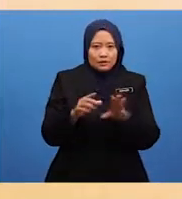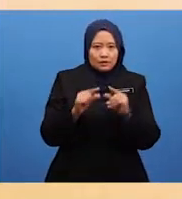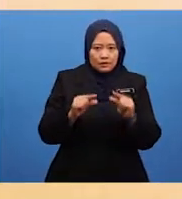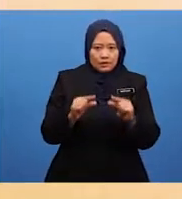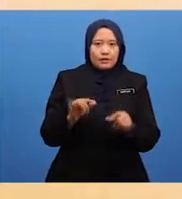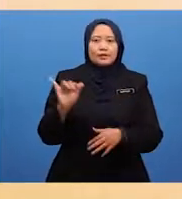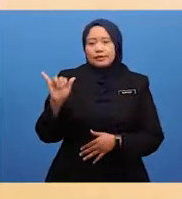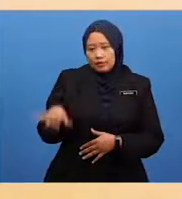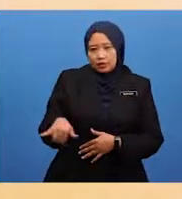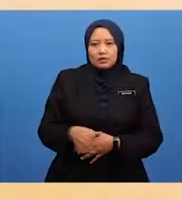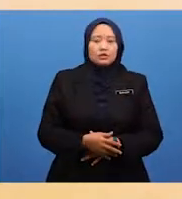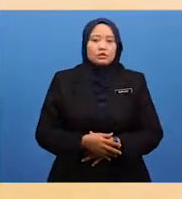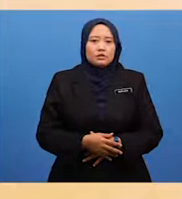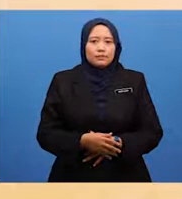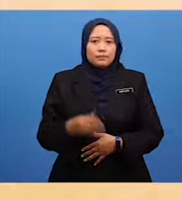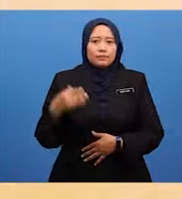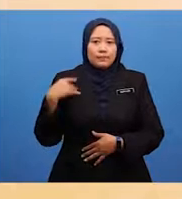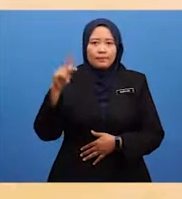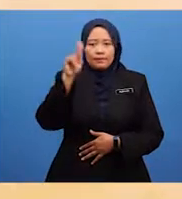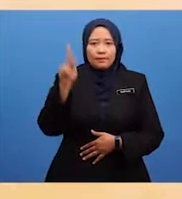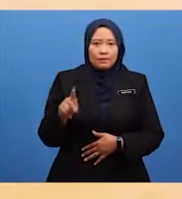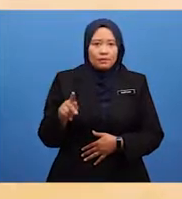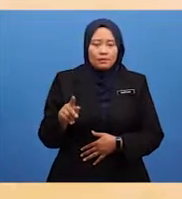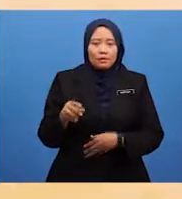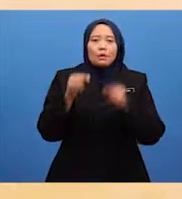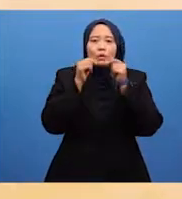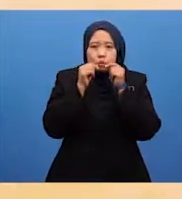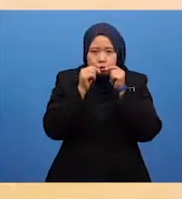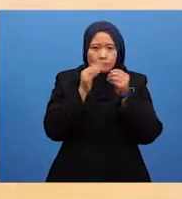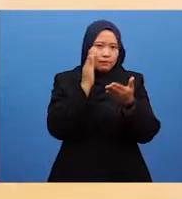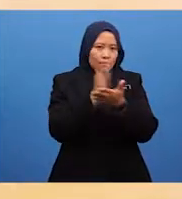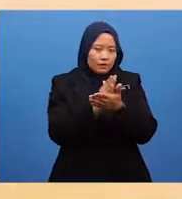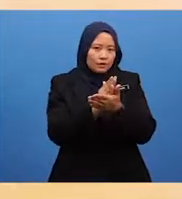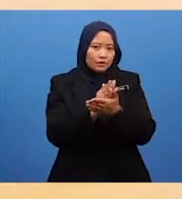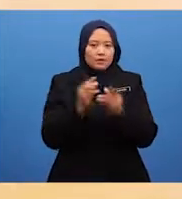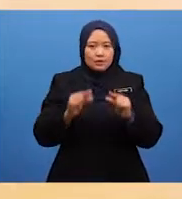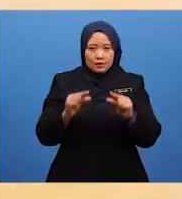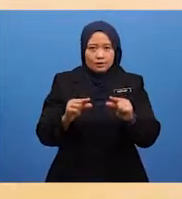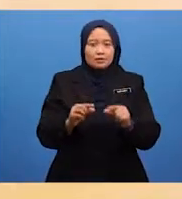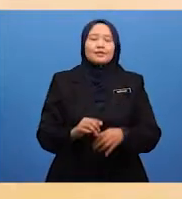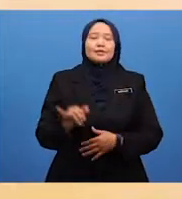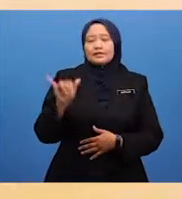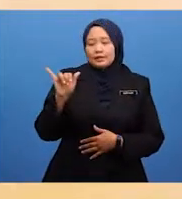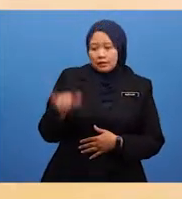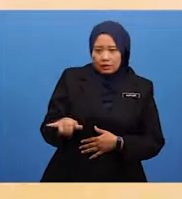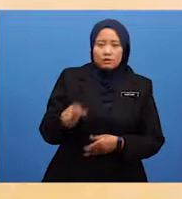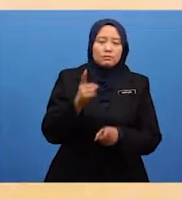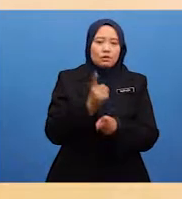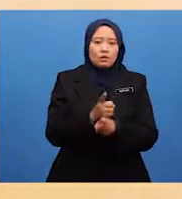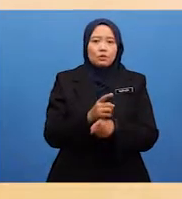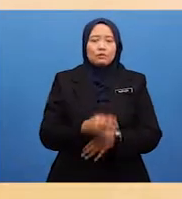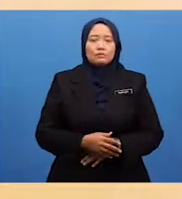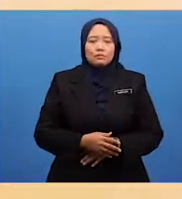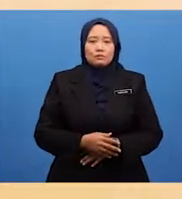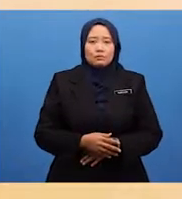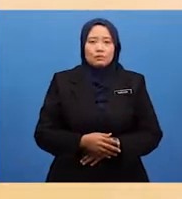Ya. Adakah belon berhenti bergerak? Ya, betul.